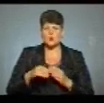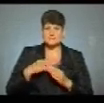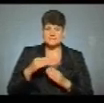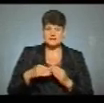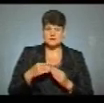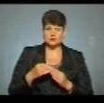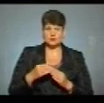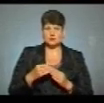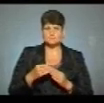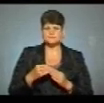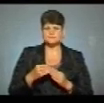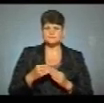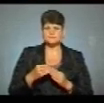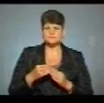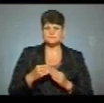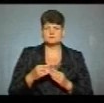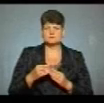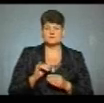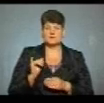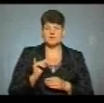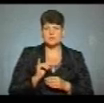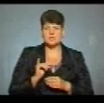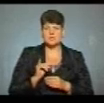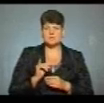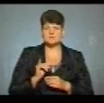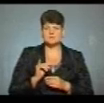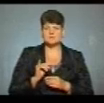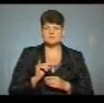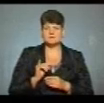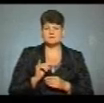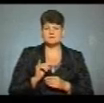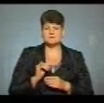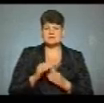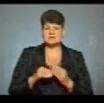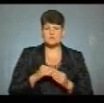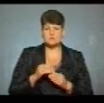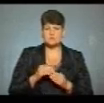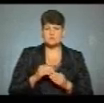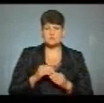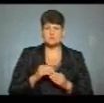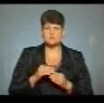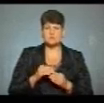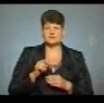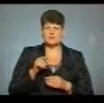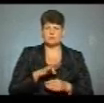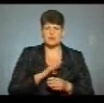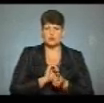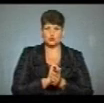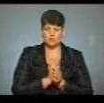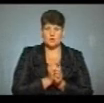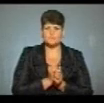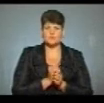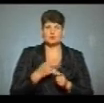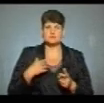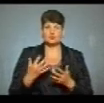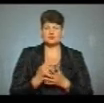його таким чином і закрутити цю паличку, щоб вона була дуже туга. У нас вийшло один